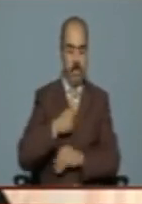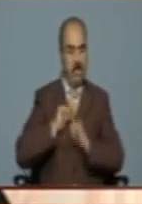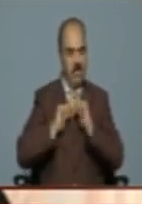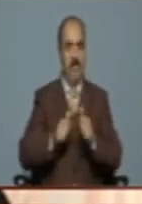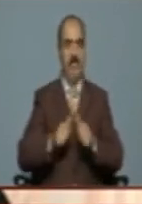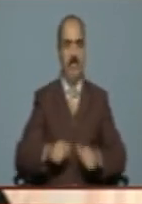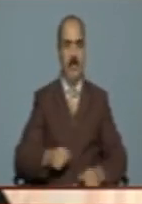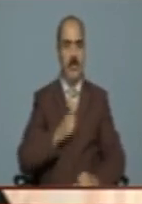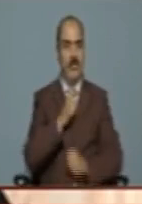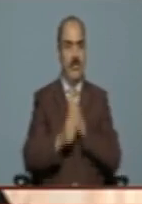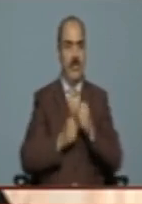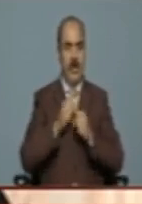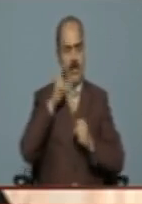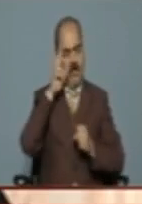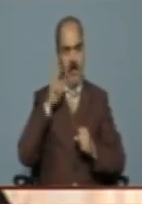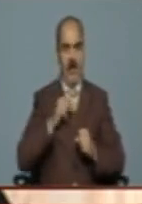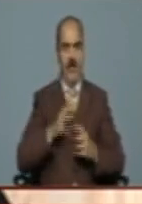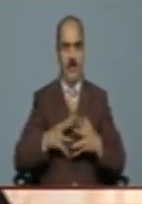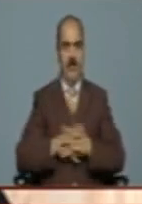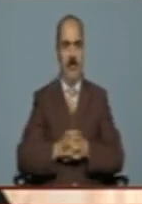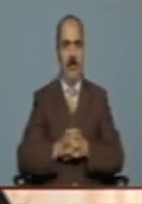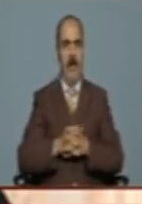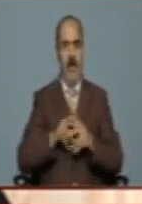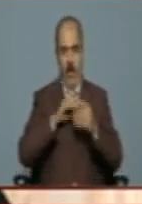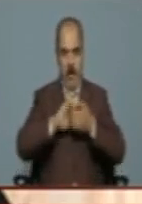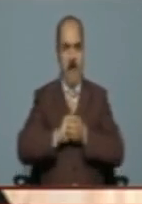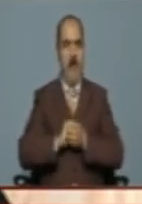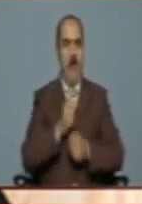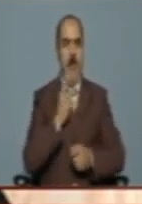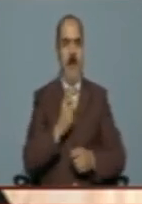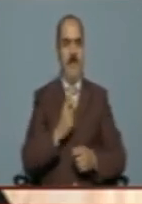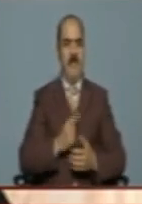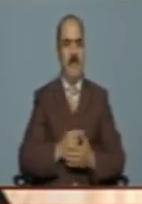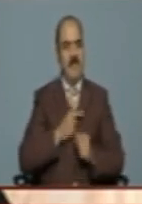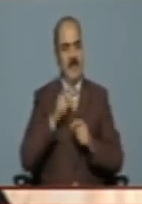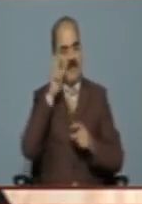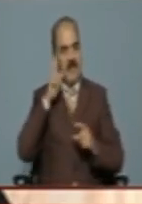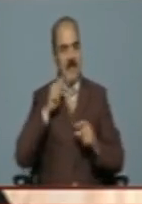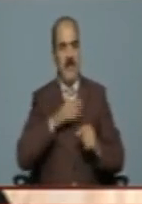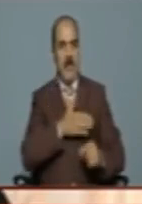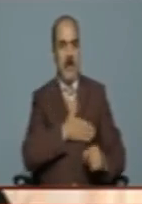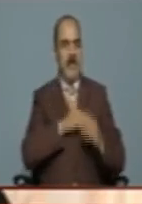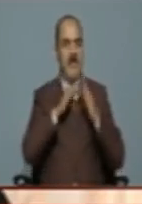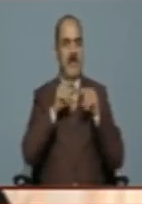صانعين بتراثهم ووحدتهم ملحمة في حب مصر.